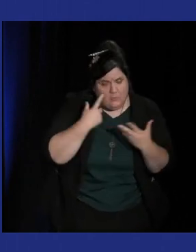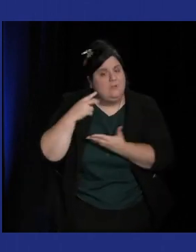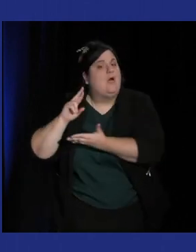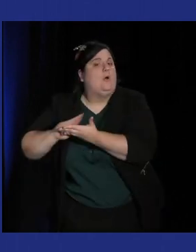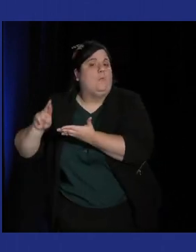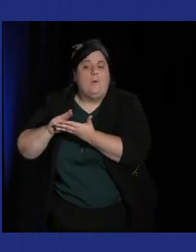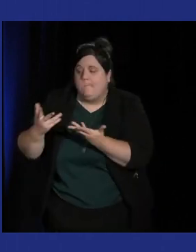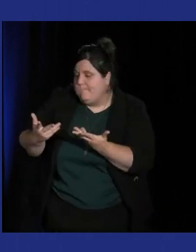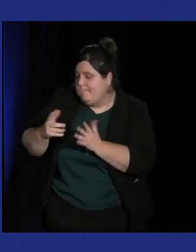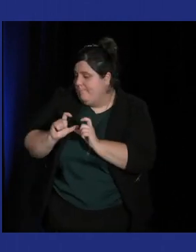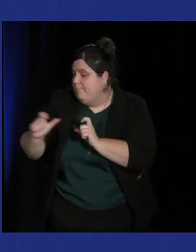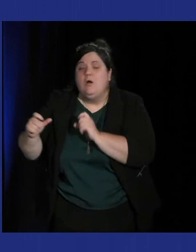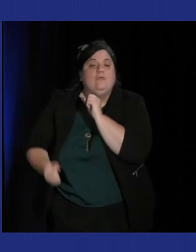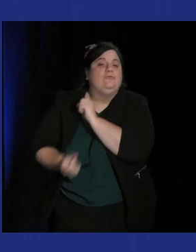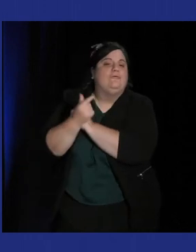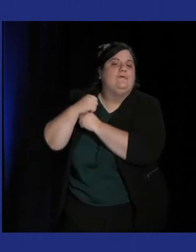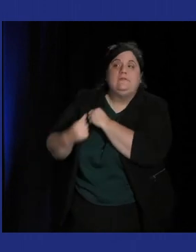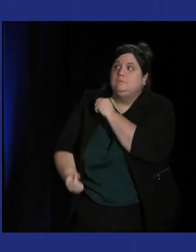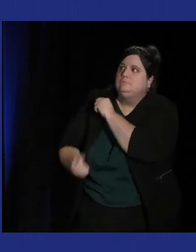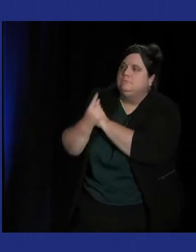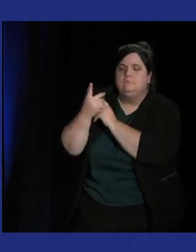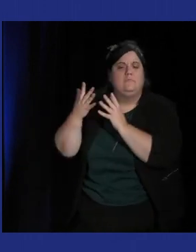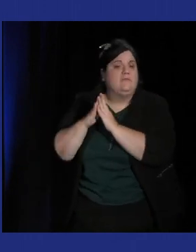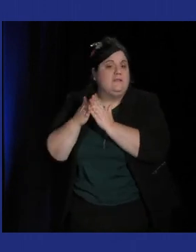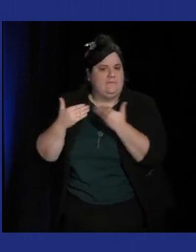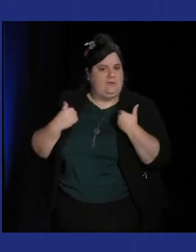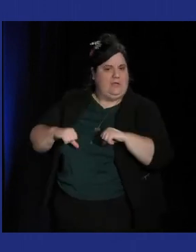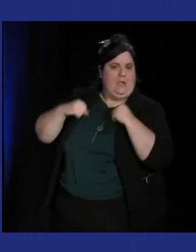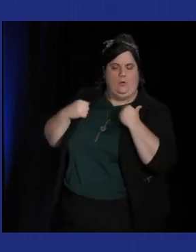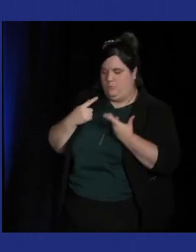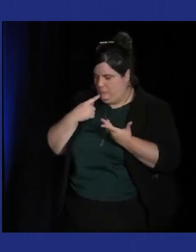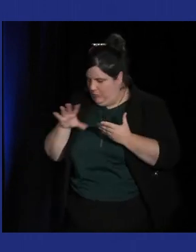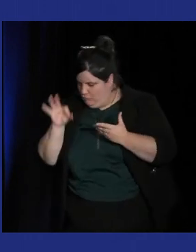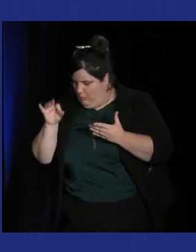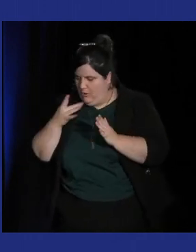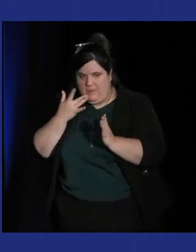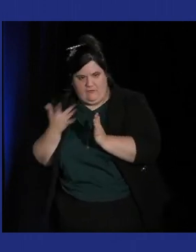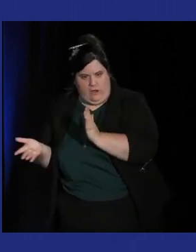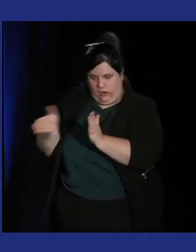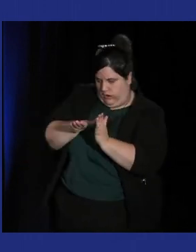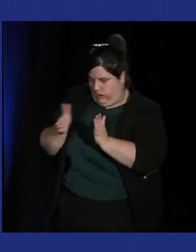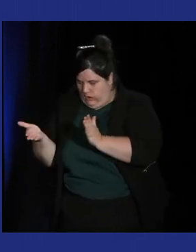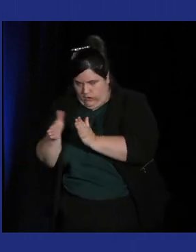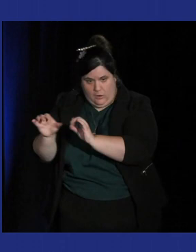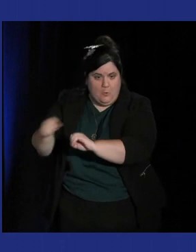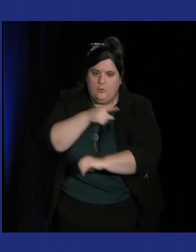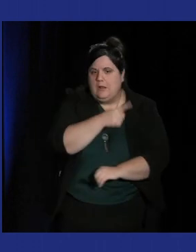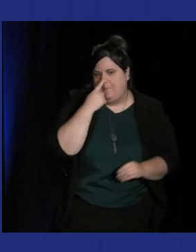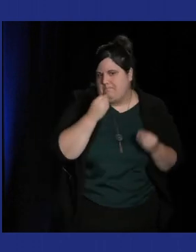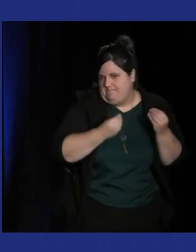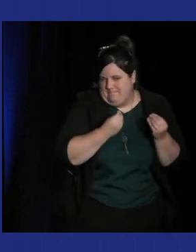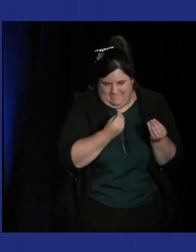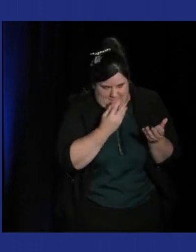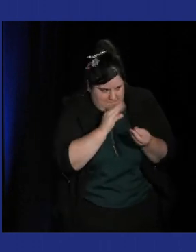sauf si on est sur un livre dont vous êtes le héros et quelque part la question que je me posais c'est est-ce que dans les jeux de rythme et les jeux musicaux on n'est pas dans ce même genre de